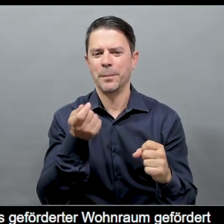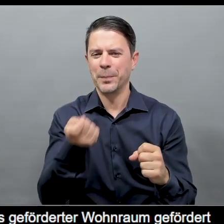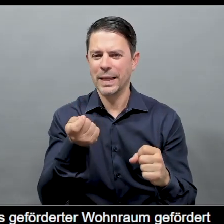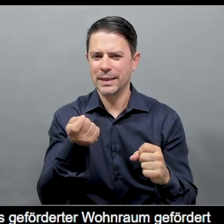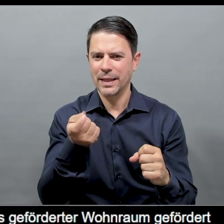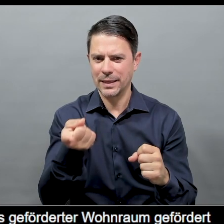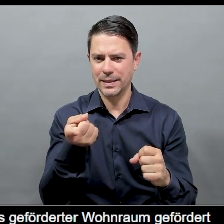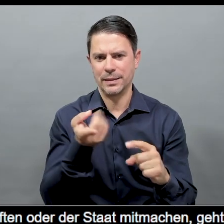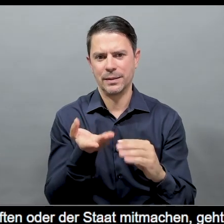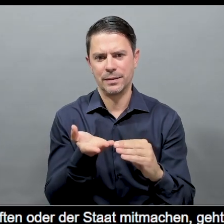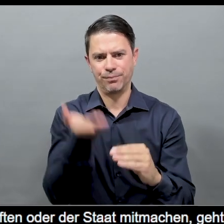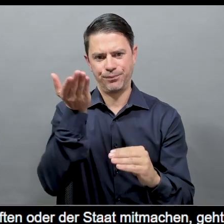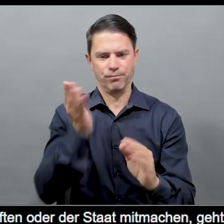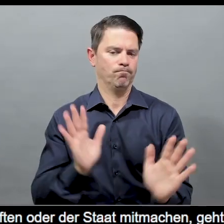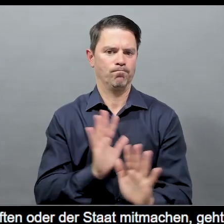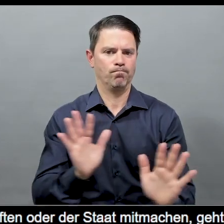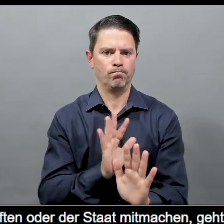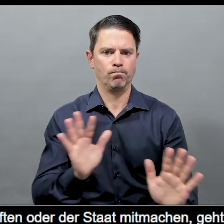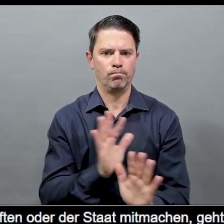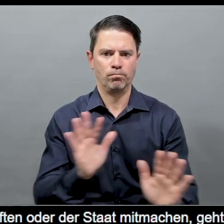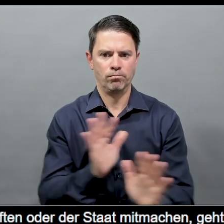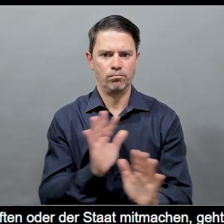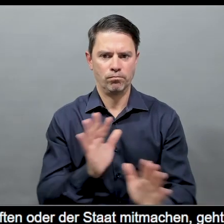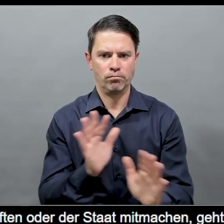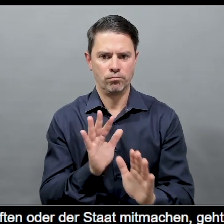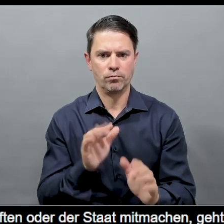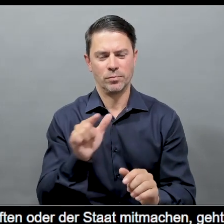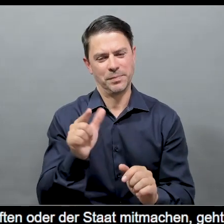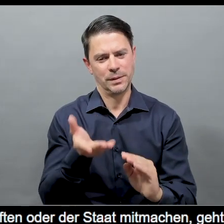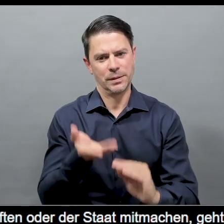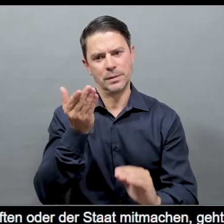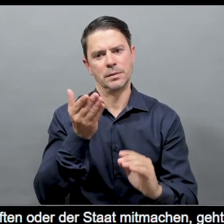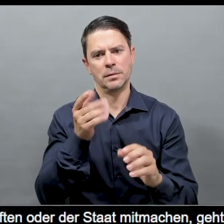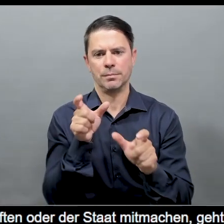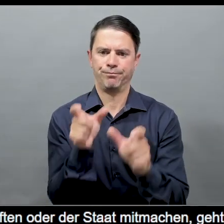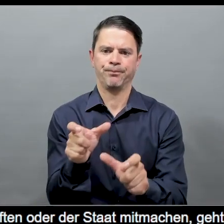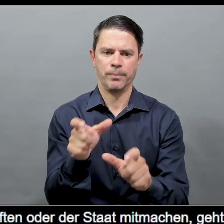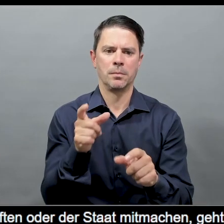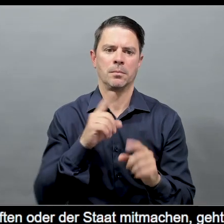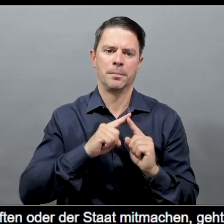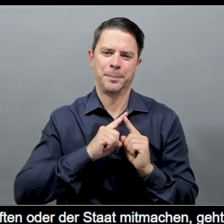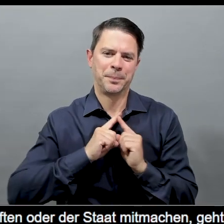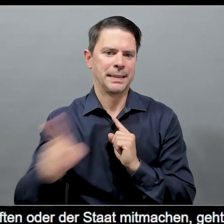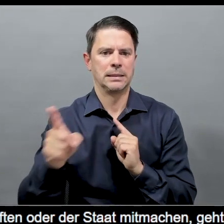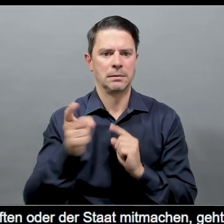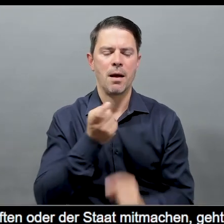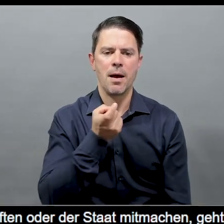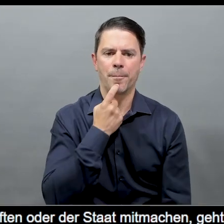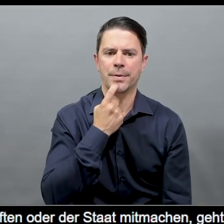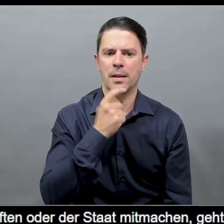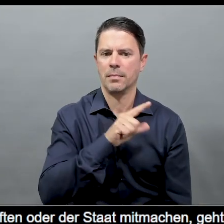bis April 2025 verlängert. Das wäre nächstes Jahr im April 2023 ausgelaufen. Wir haben jetzt fünf Jahre